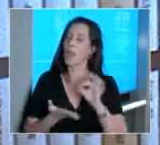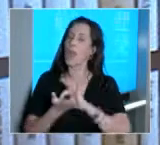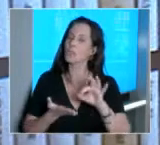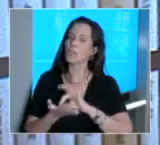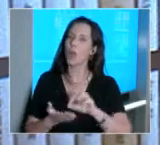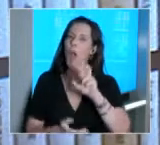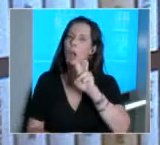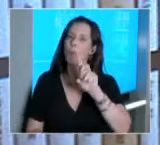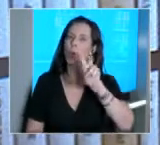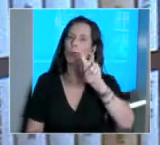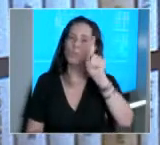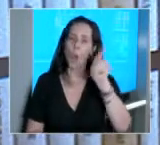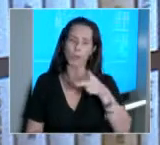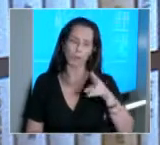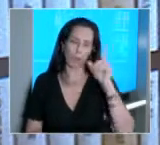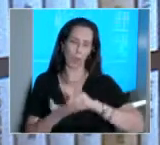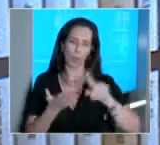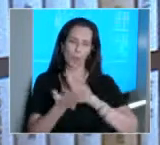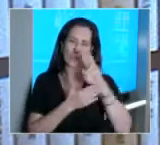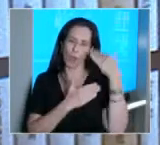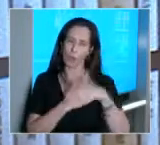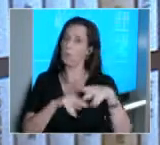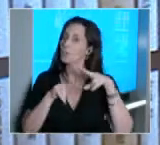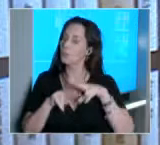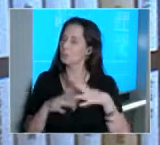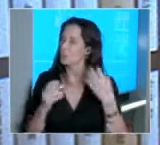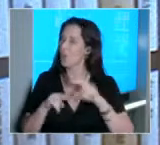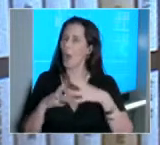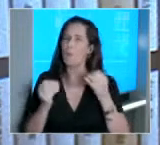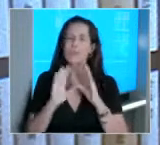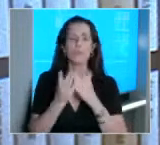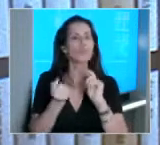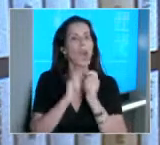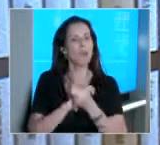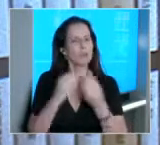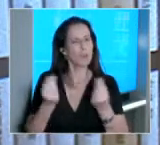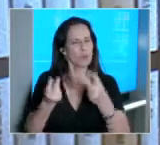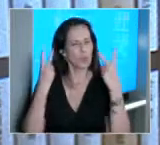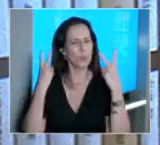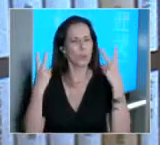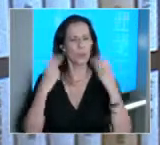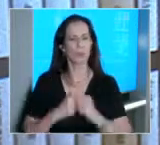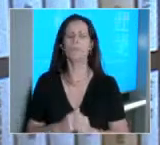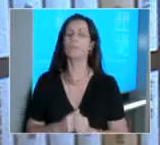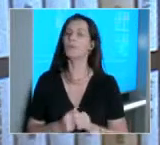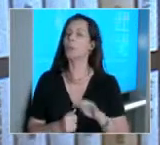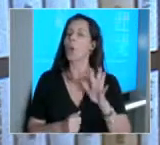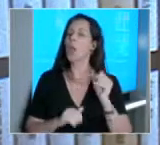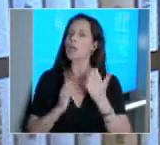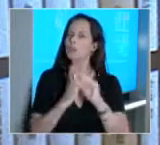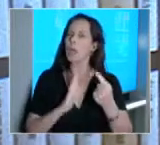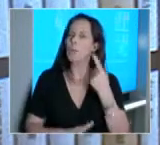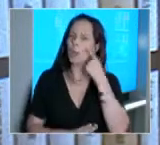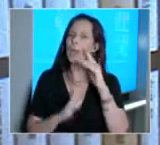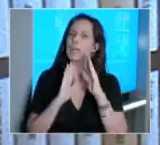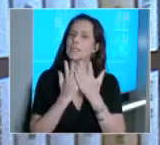סופר עמוס עוז הלך לעולמו בחודש דצמבר האחרון, והותיר אחריו עשרות ספרים שהפכו לנכסי צאן ברזל. אולי הבולט ביותר